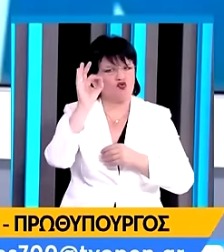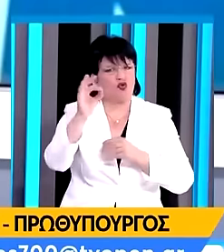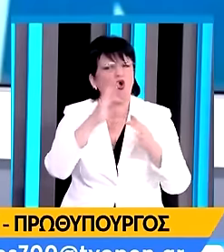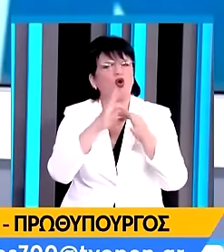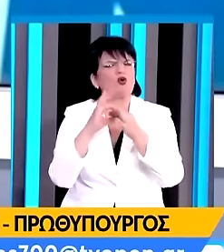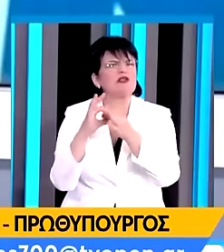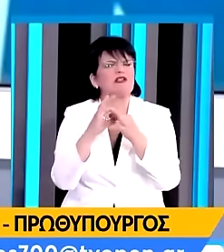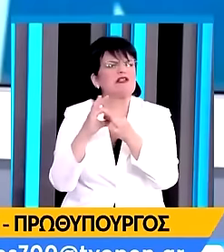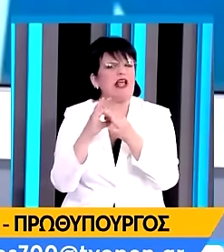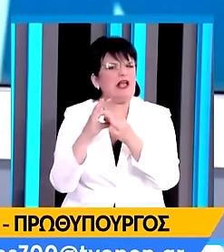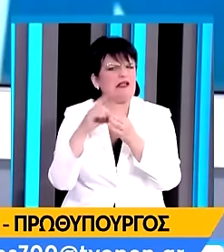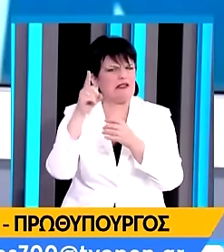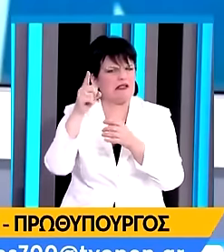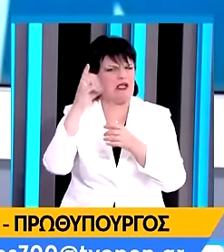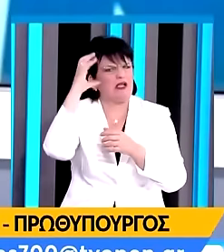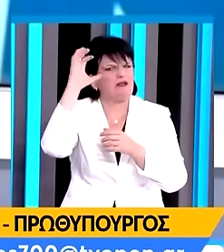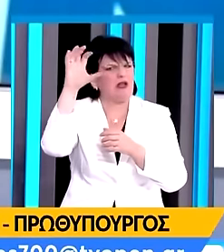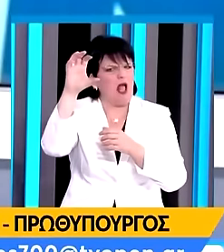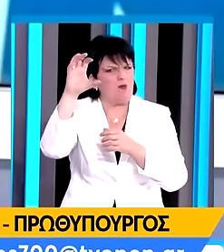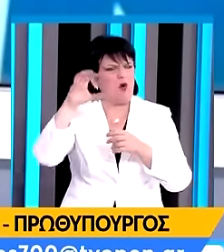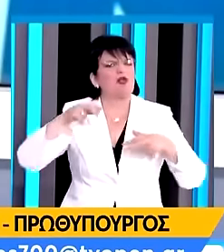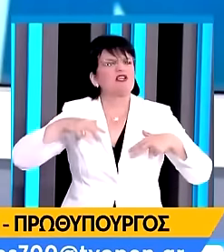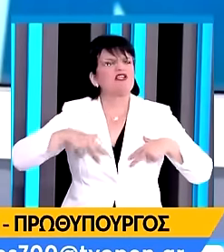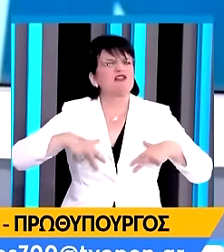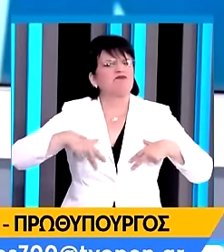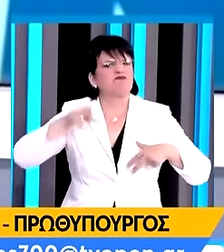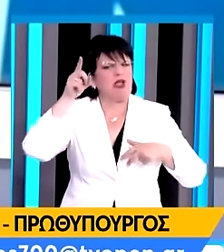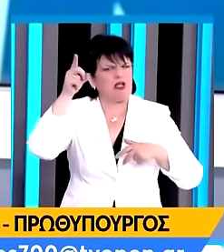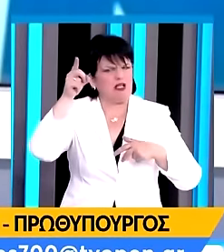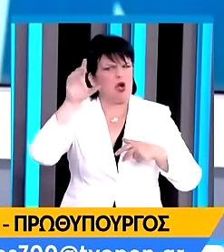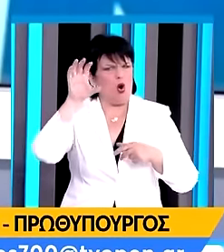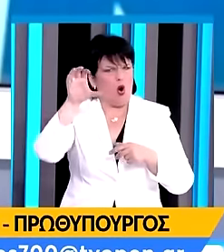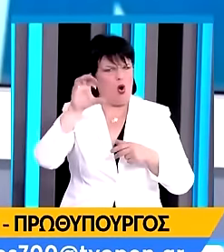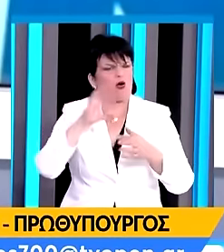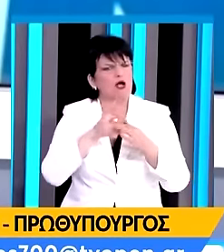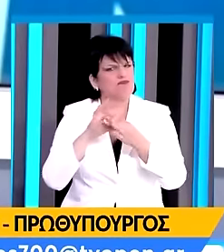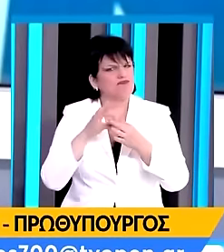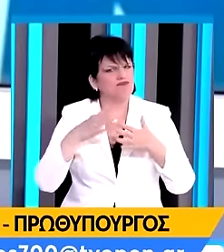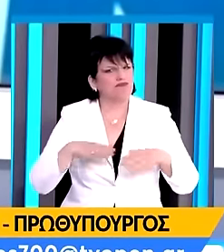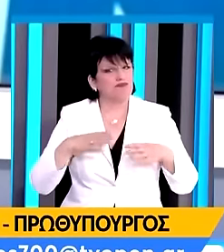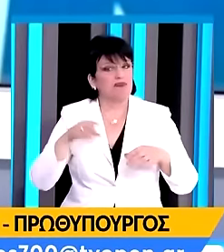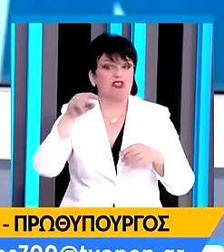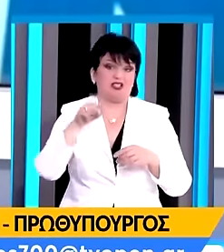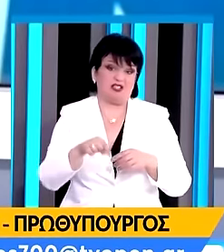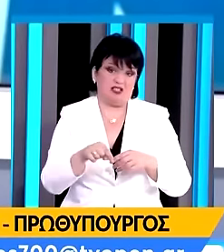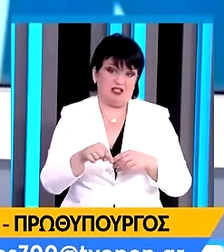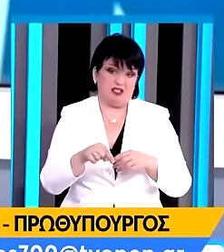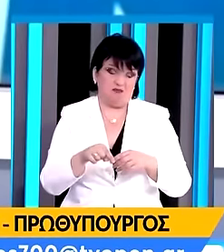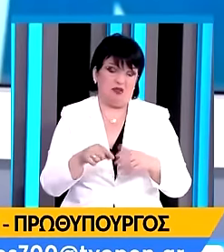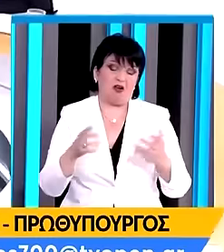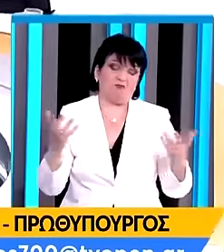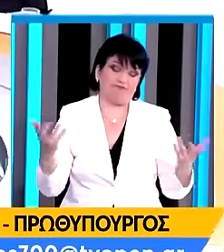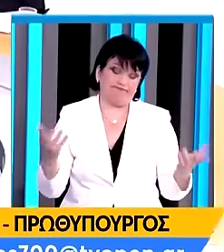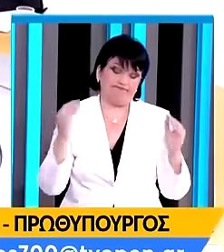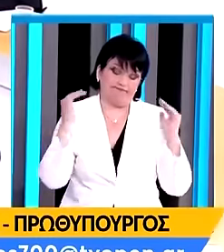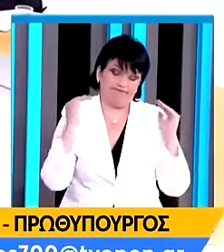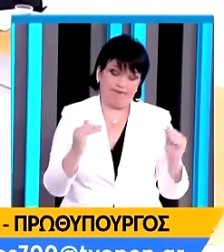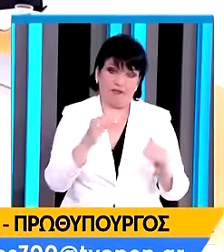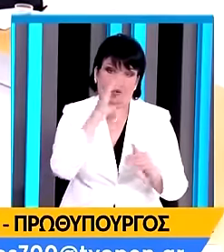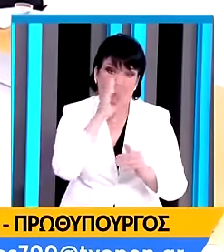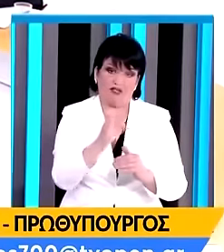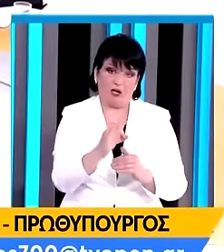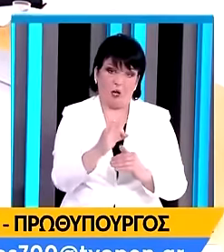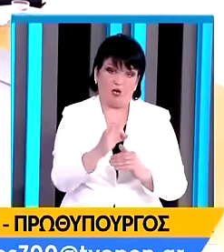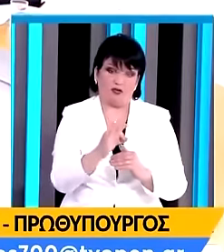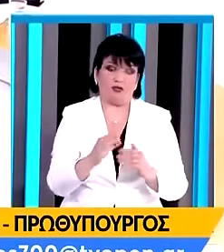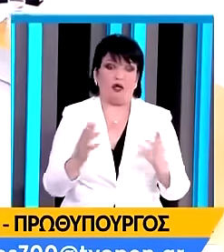με μια κυβέρνηση η οποία εκείνη την εποχή φαινόταν να ήθελε να εφαρμόσει τη συμφωνία από τη δικιά της την πλευρά. Αλλά σήμερα είμαστε δυστυχώς σε μια άλλη πραγματικότητα. Οι